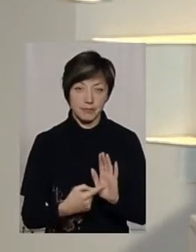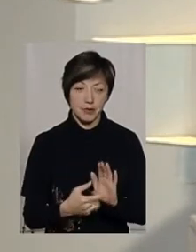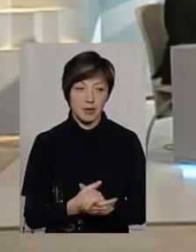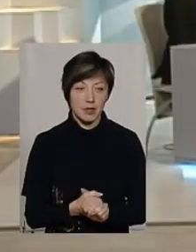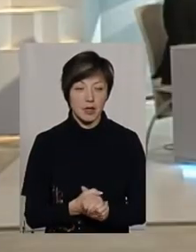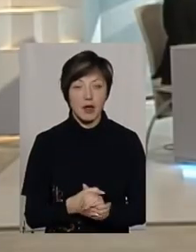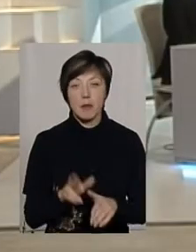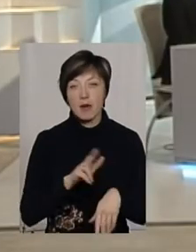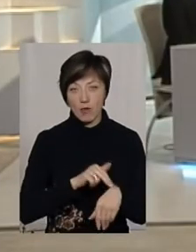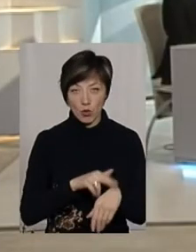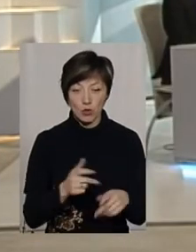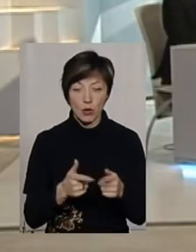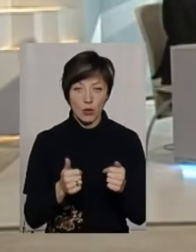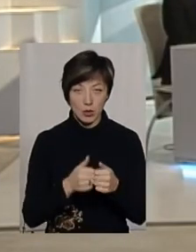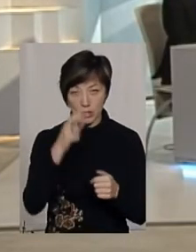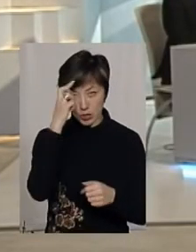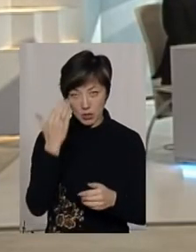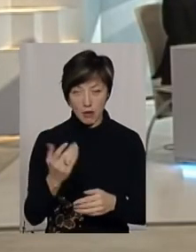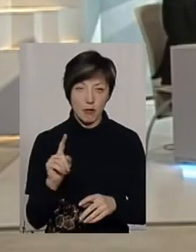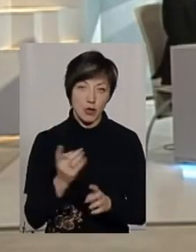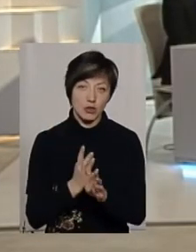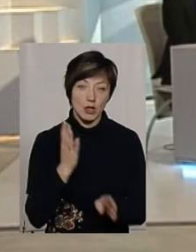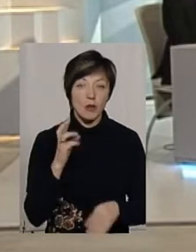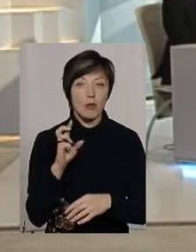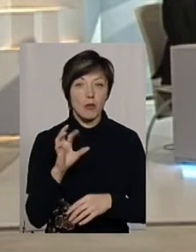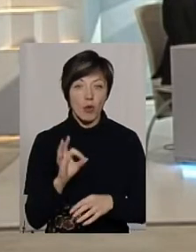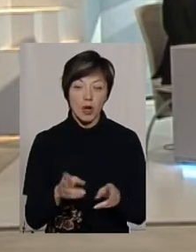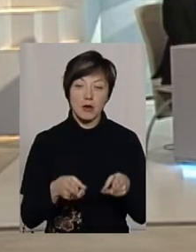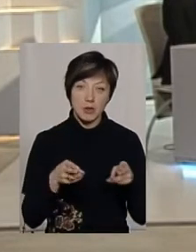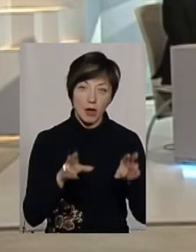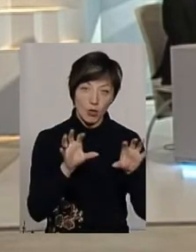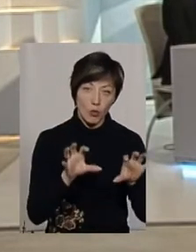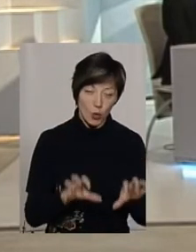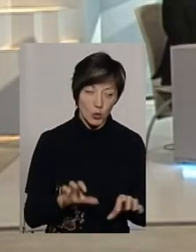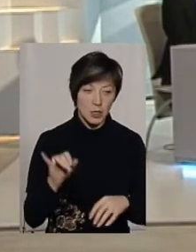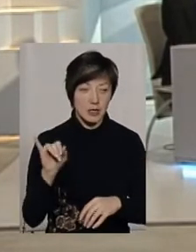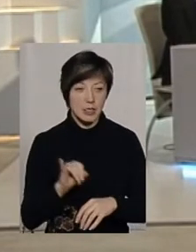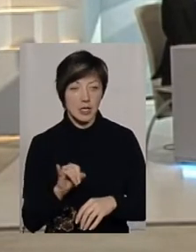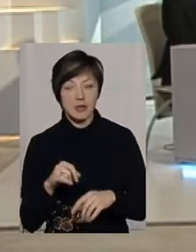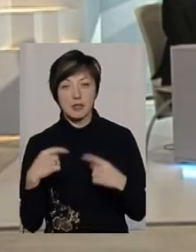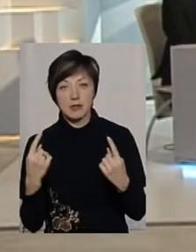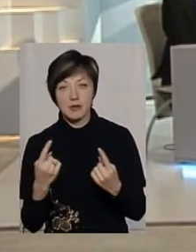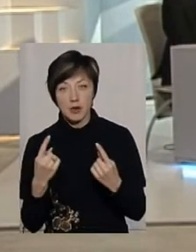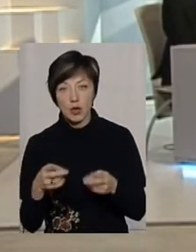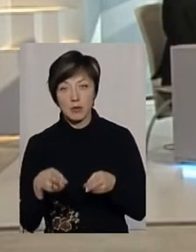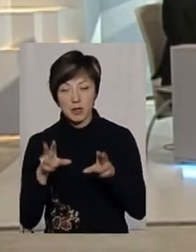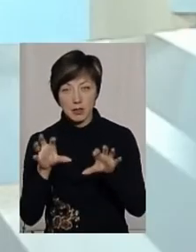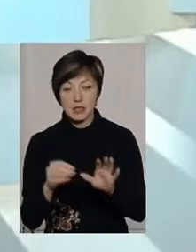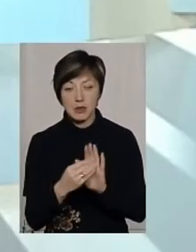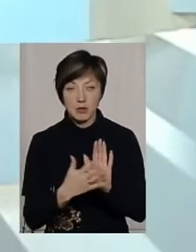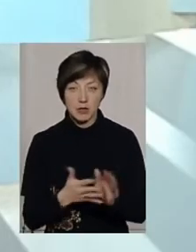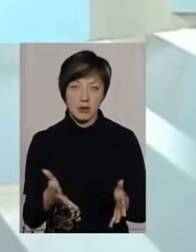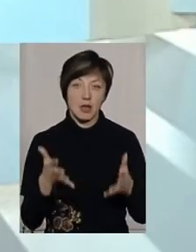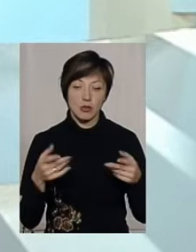Насамперед правоохоронні органи держави. Тому що і в Кримінальному кодексі, і в цивільно-кримінальному записано